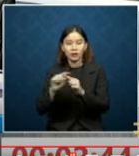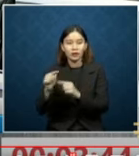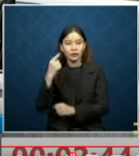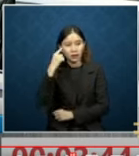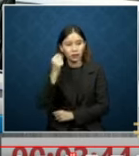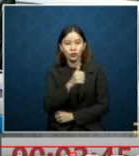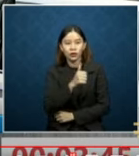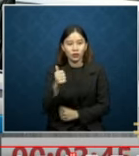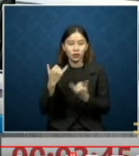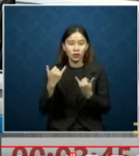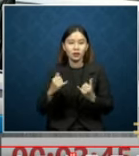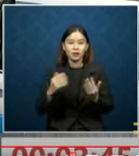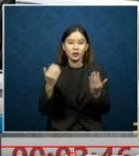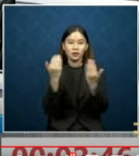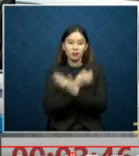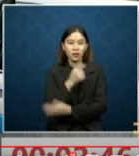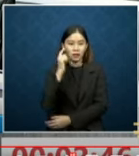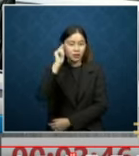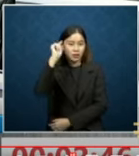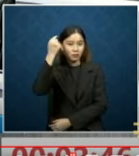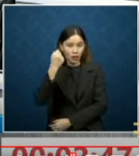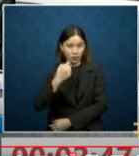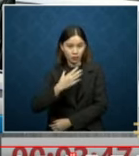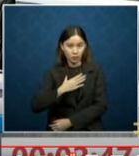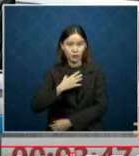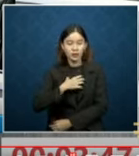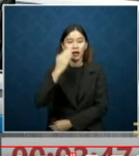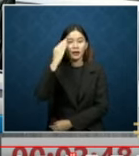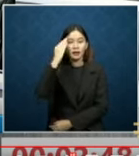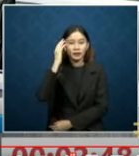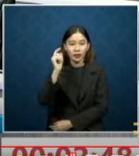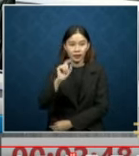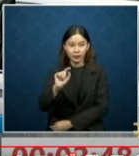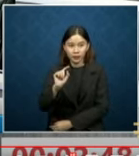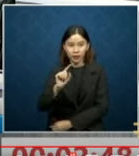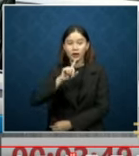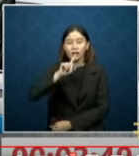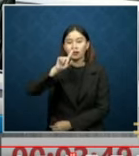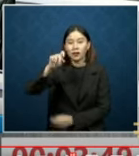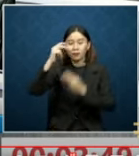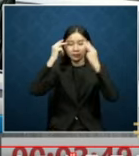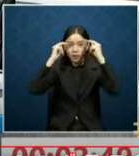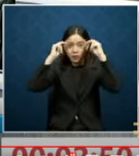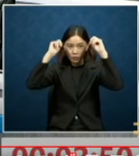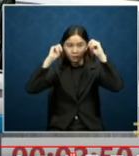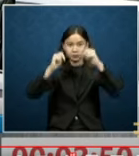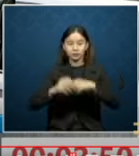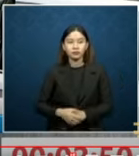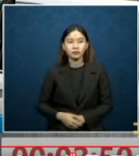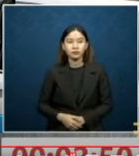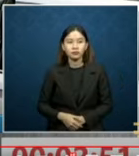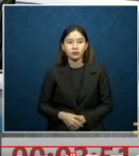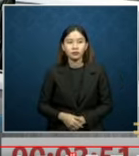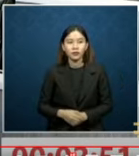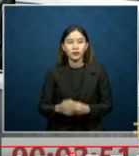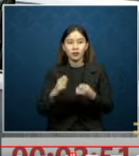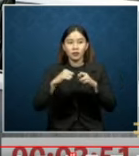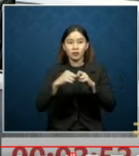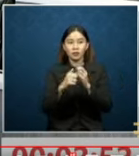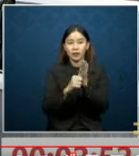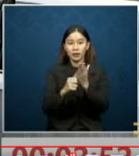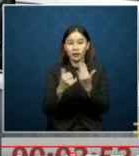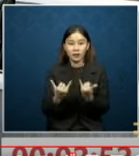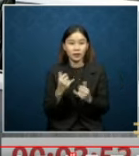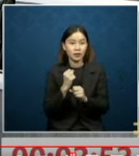ะท่านยอมกลับลำผมก็อยากจะทราบว่าถามท่านนายกนะครับจะแก้ไขปัญห